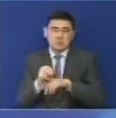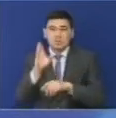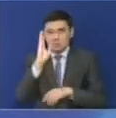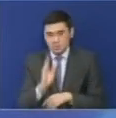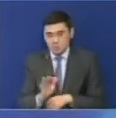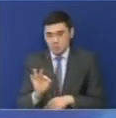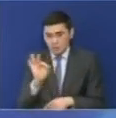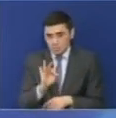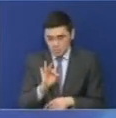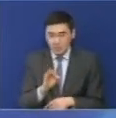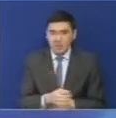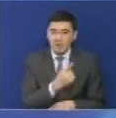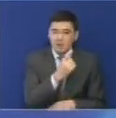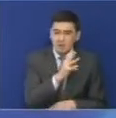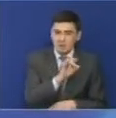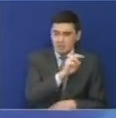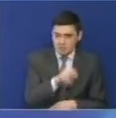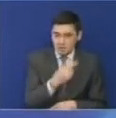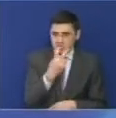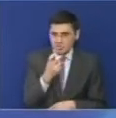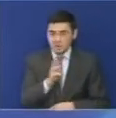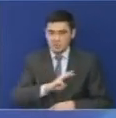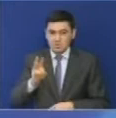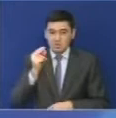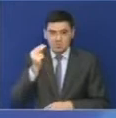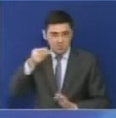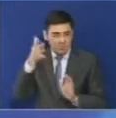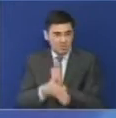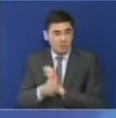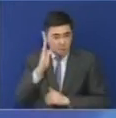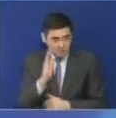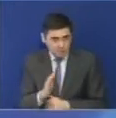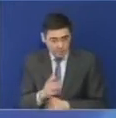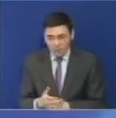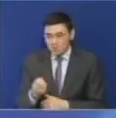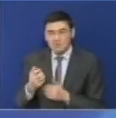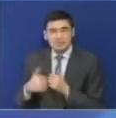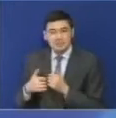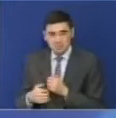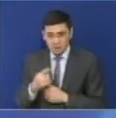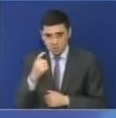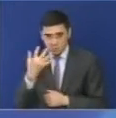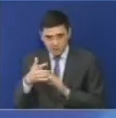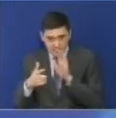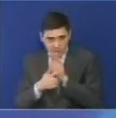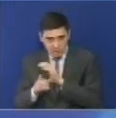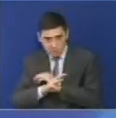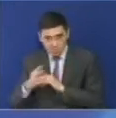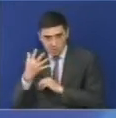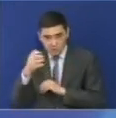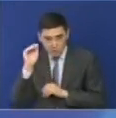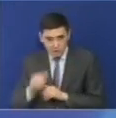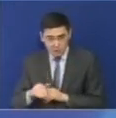Бұл мақсатқа 1 миллиард 200 миллион теңге бөлінбек, ал ағымдағы жөндеу жұмыстарына 157 миллион 500 мың